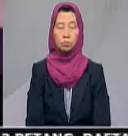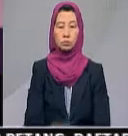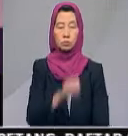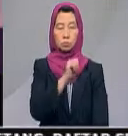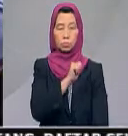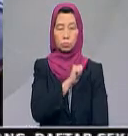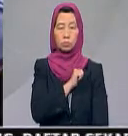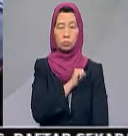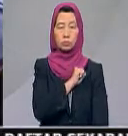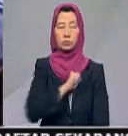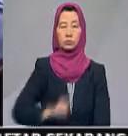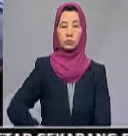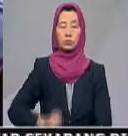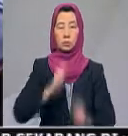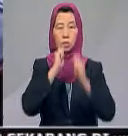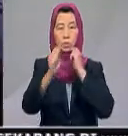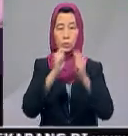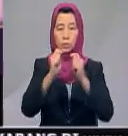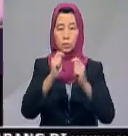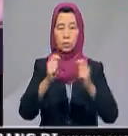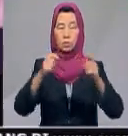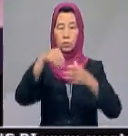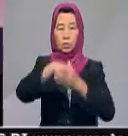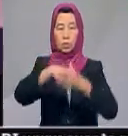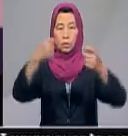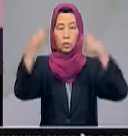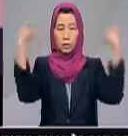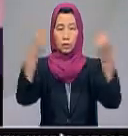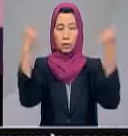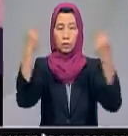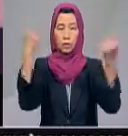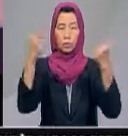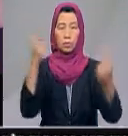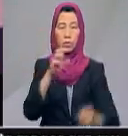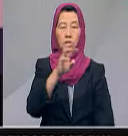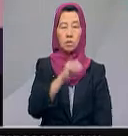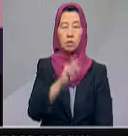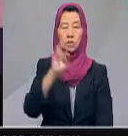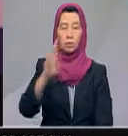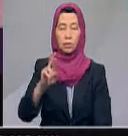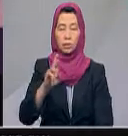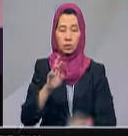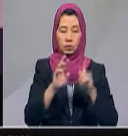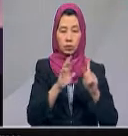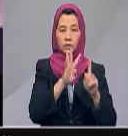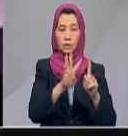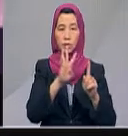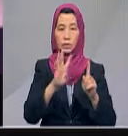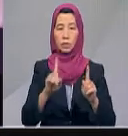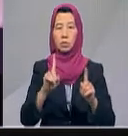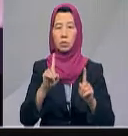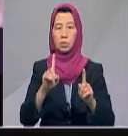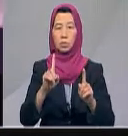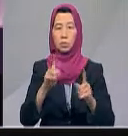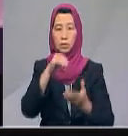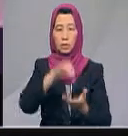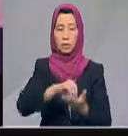Al-Sultan Abdullah bertitah demikian bersempena sambutan Maulidur Rasul 1441 Hijrah peringkat kebangsaan di Ibu Negara.